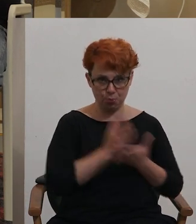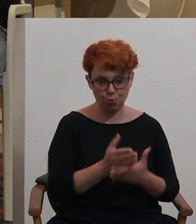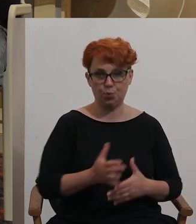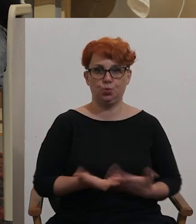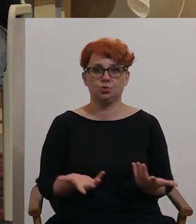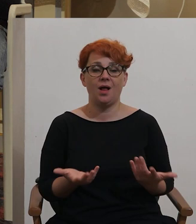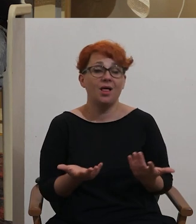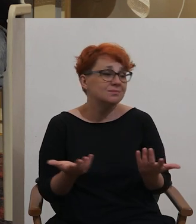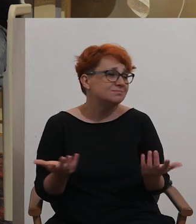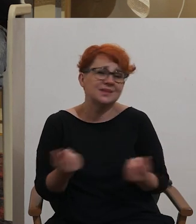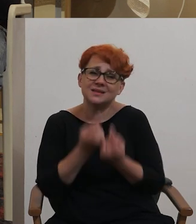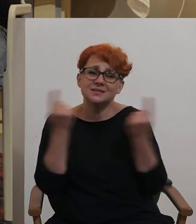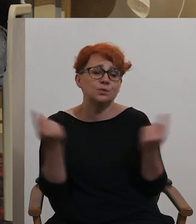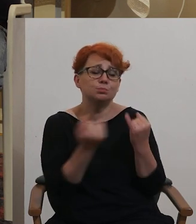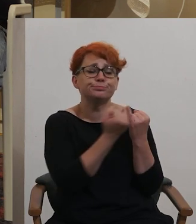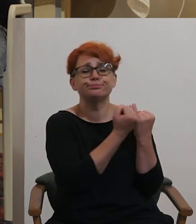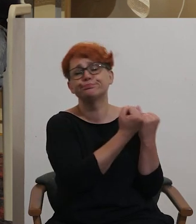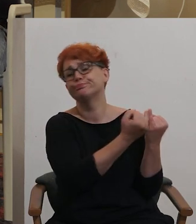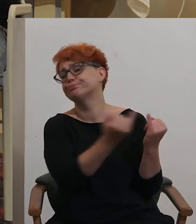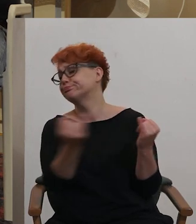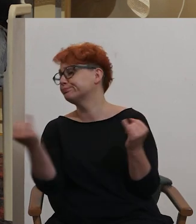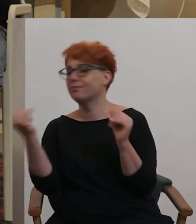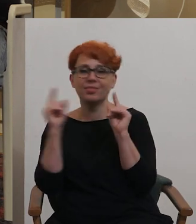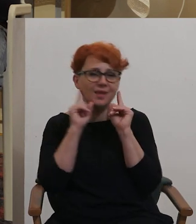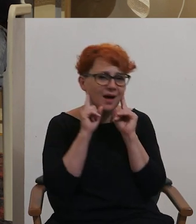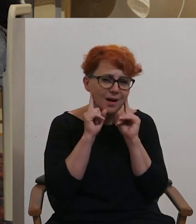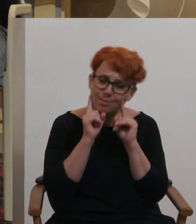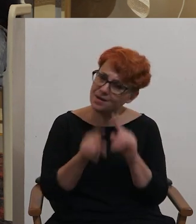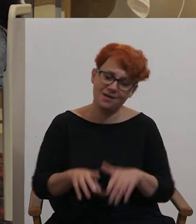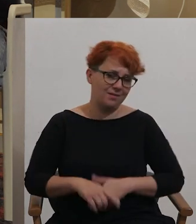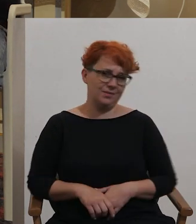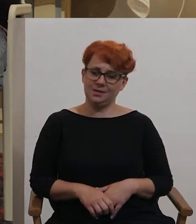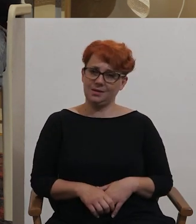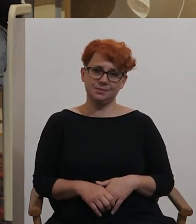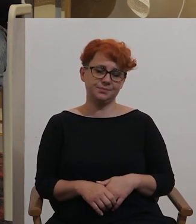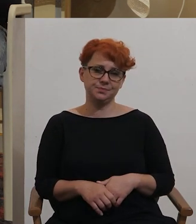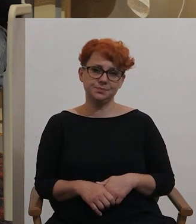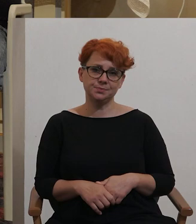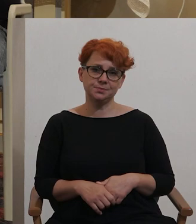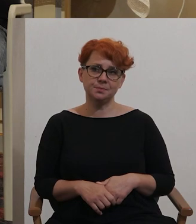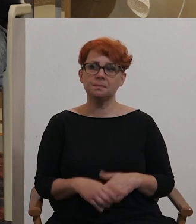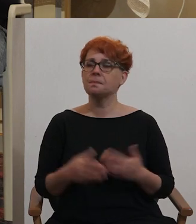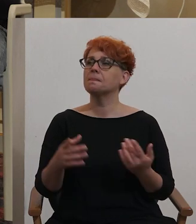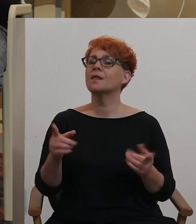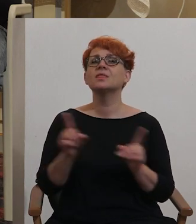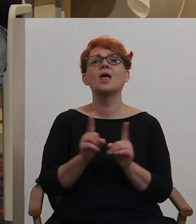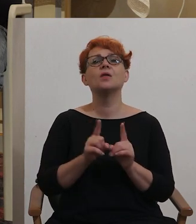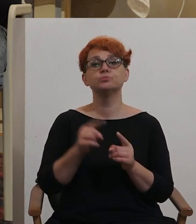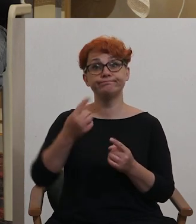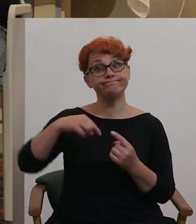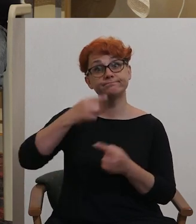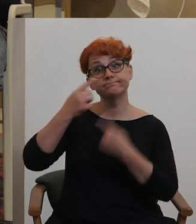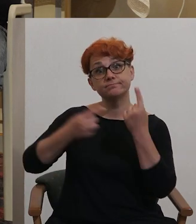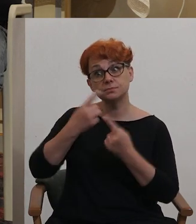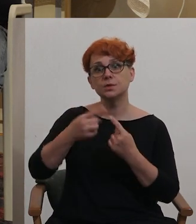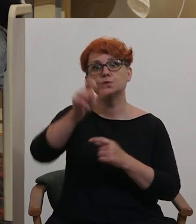no one, te sytuacje są przeróżne, naprawdę. To są historie, tak jak opowiadaliśmy, że oni